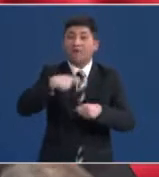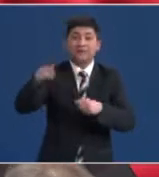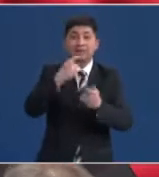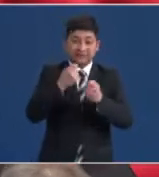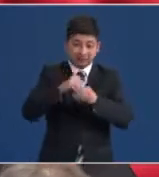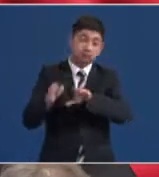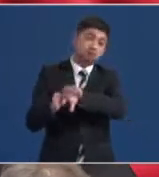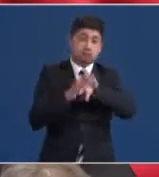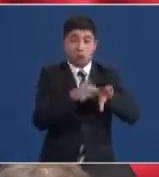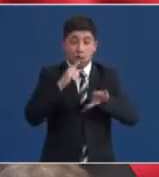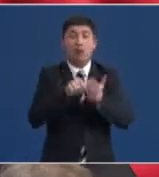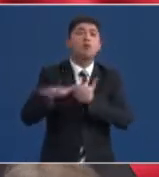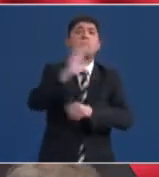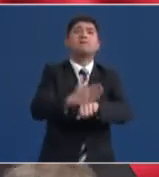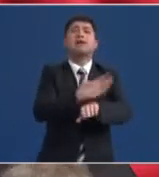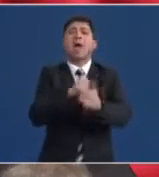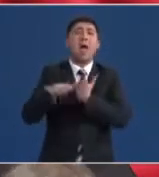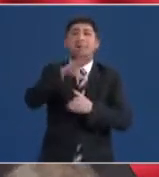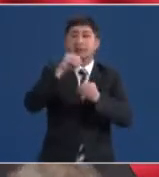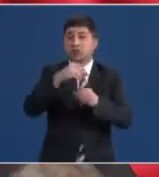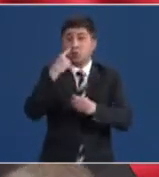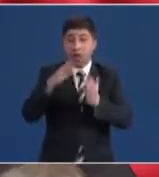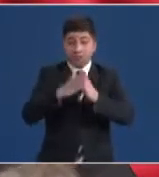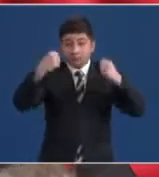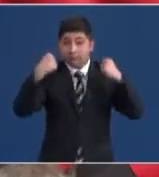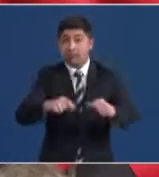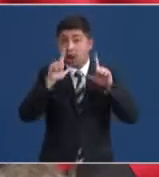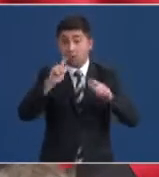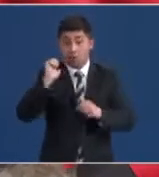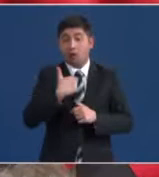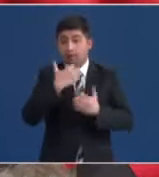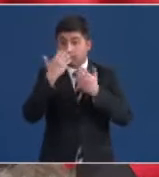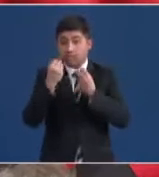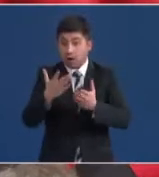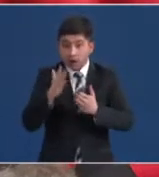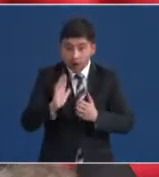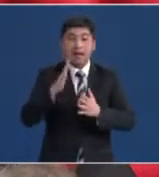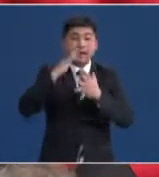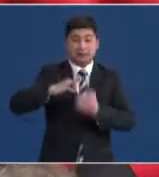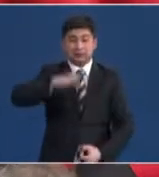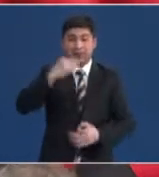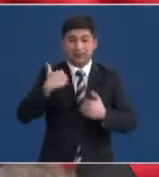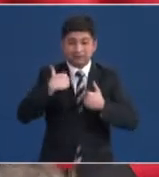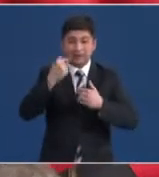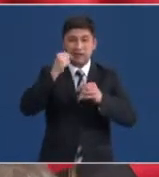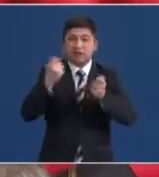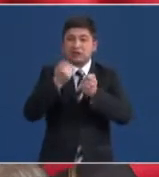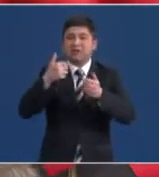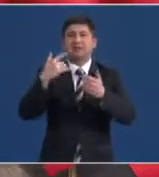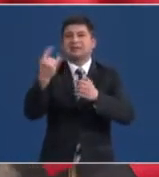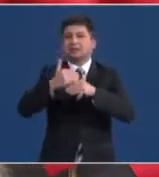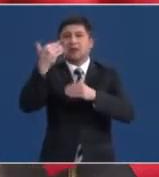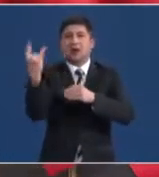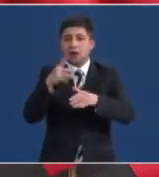olanlar dışındaki tüm Vatandaşlarımızın evlerinde kalmalarını sağlayarak insan hareketliliğini